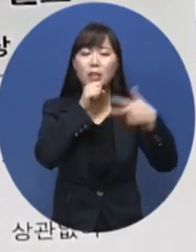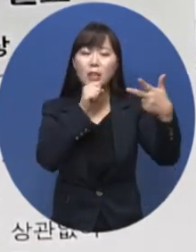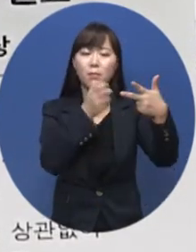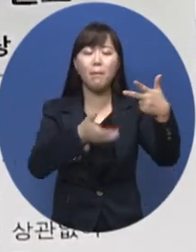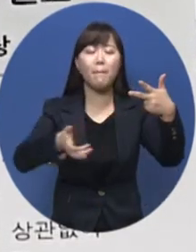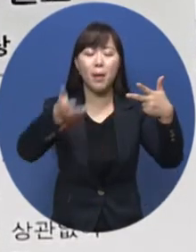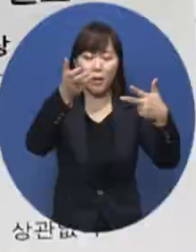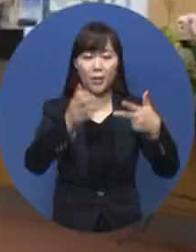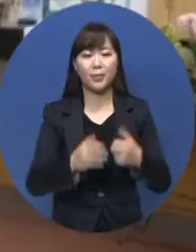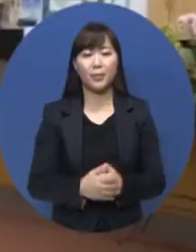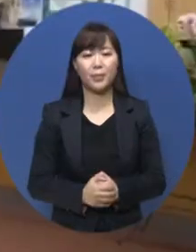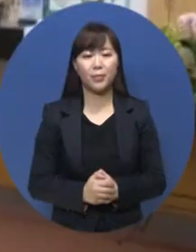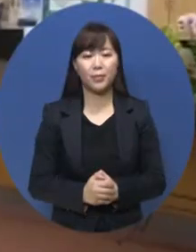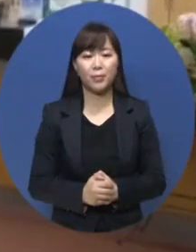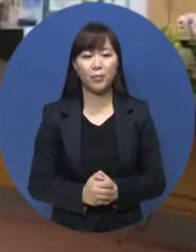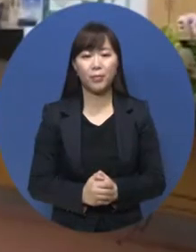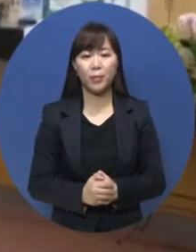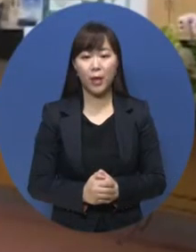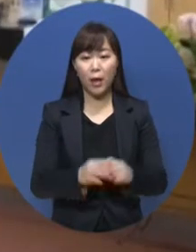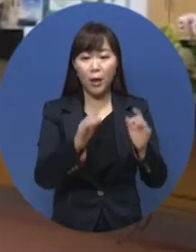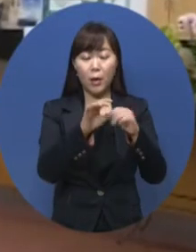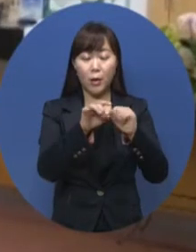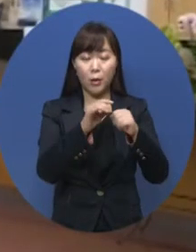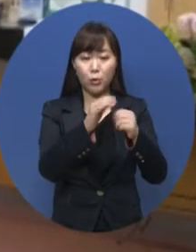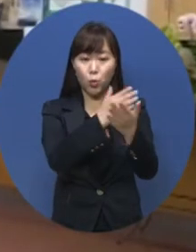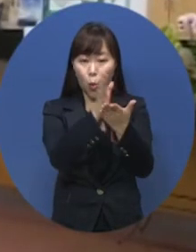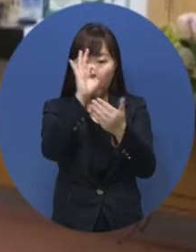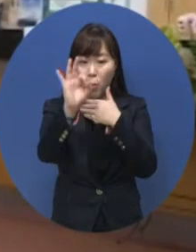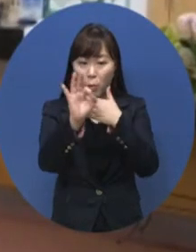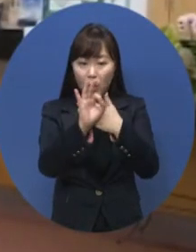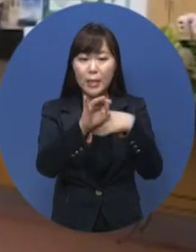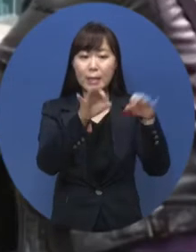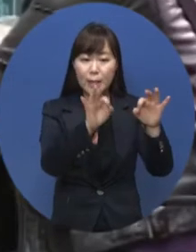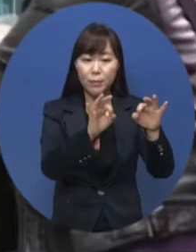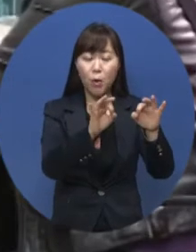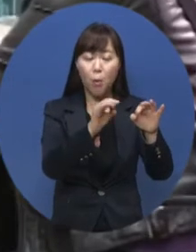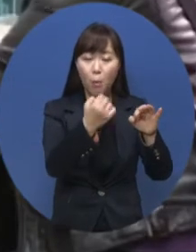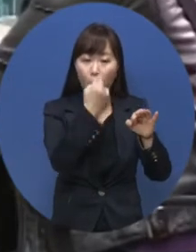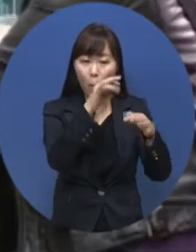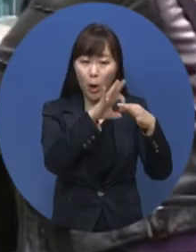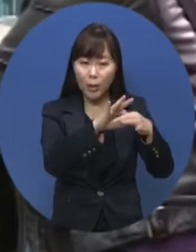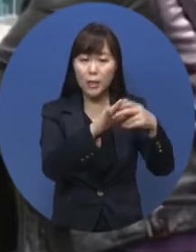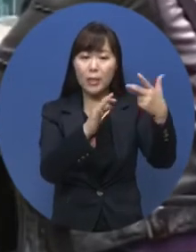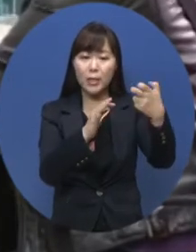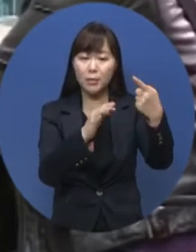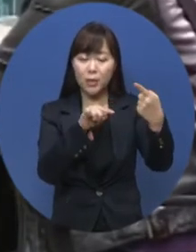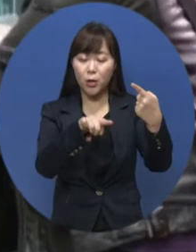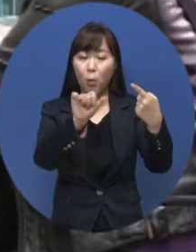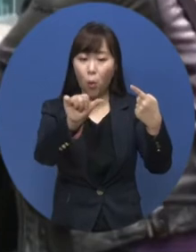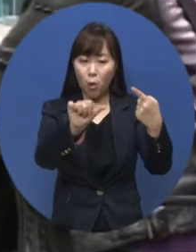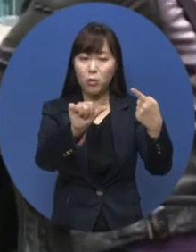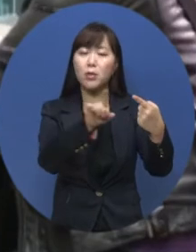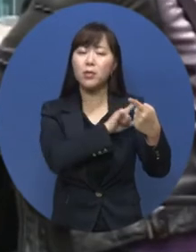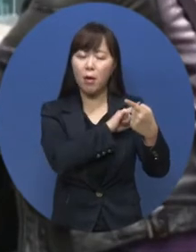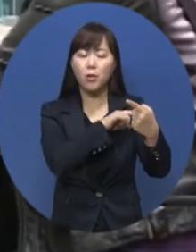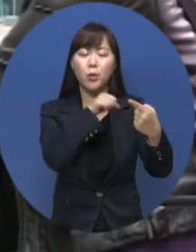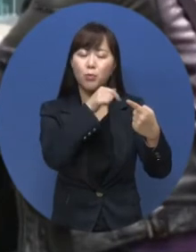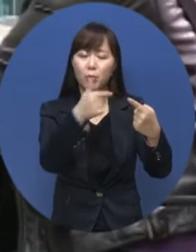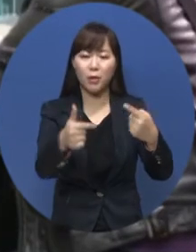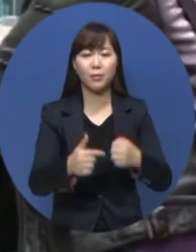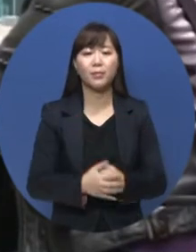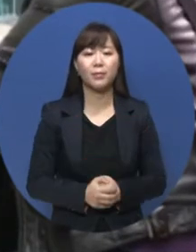나타났습니다 업종별로 살펴보면 금융 및 보험업 이 71.5 점으로 가장 높은 점수를